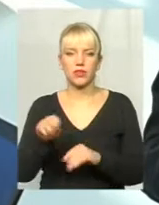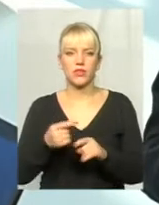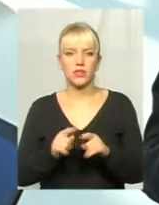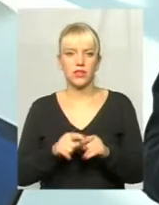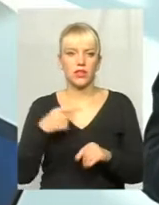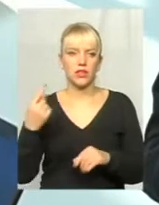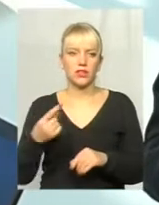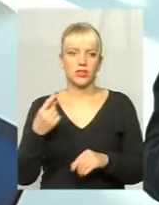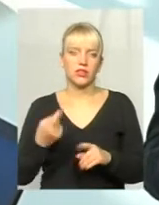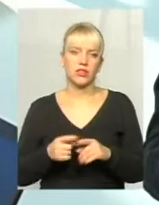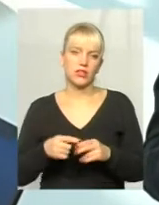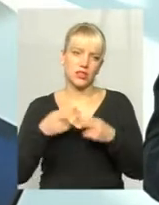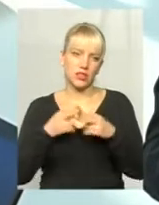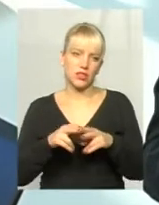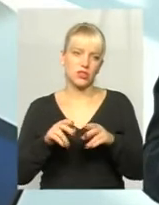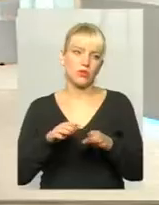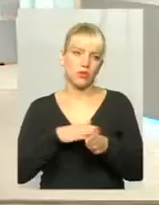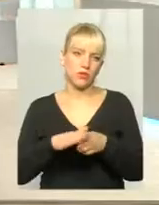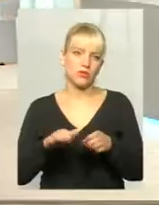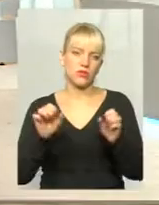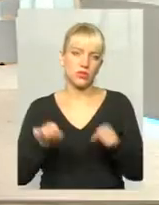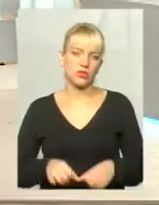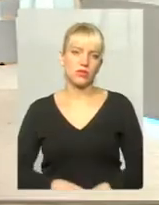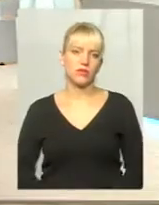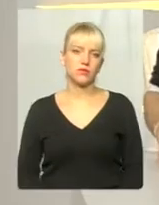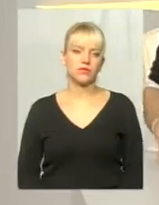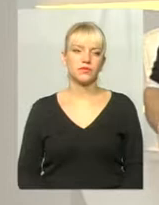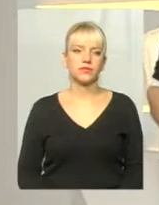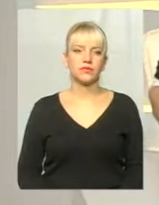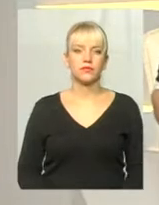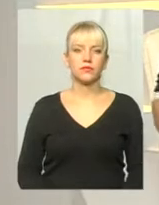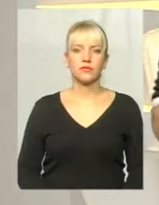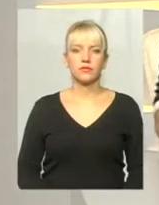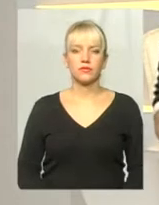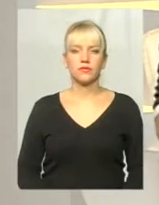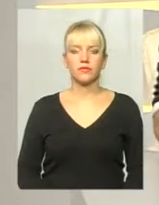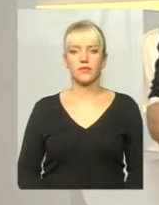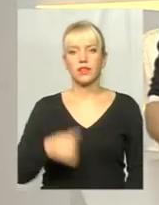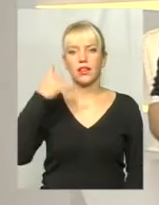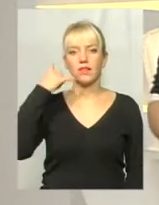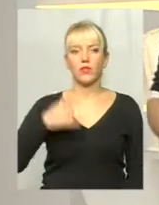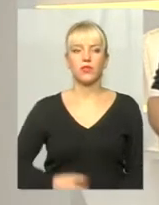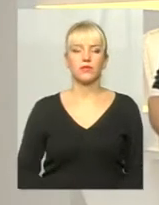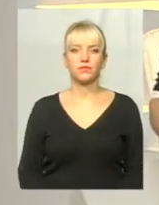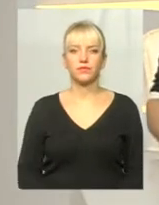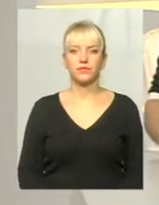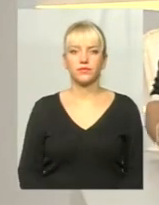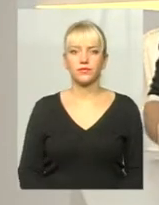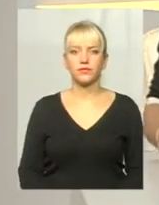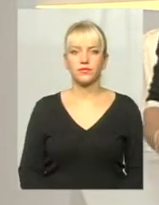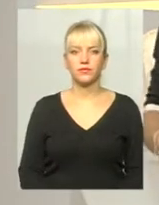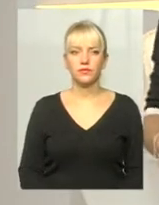лічильників. І це технічно повністю можливо. Дякую за відповідь. Маємо телефонний дзвінок. Нагадую, працюємо для вас. Говоримо сьогодні, власне, більше